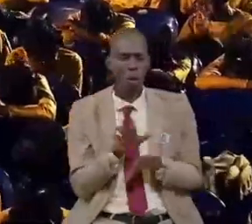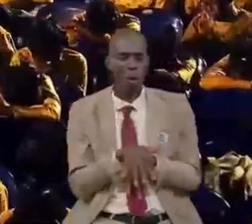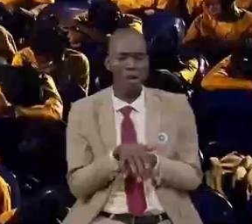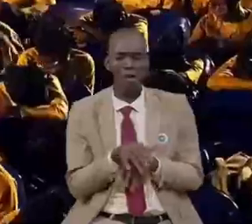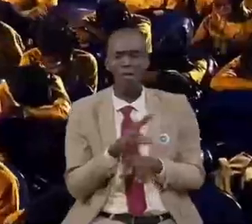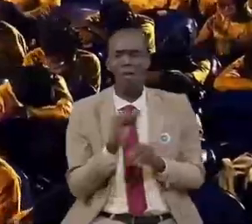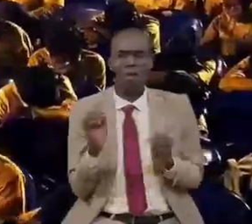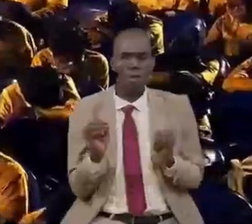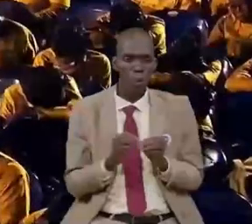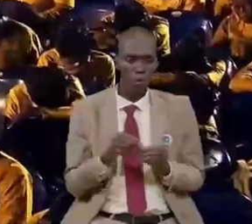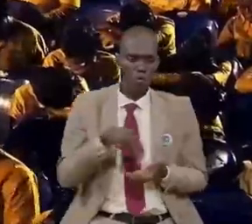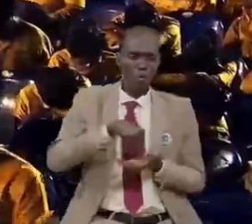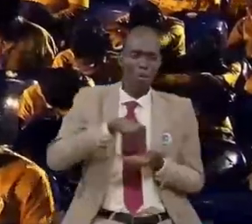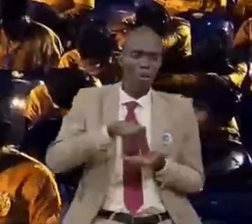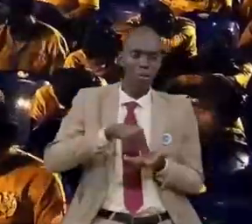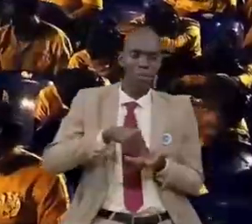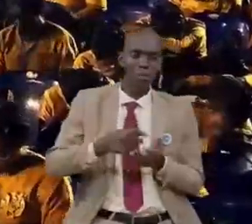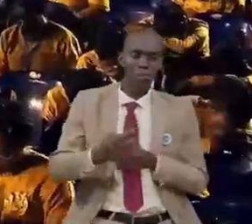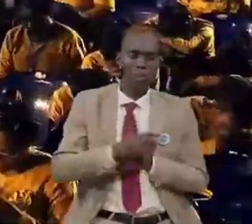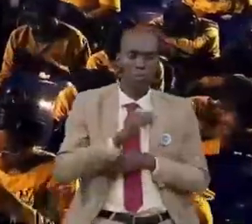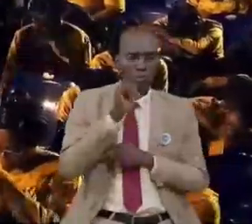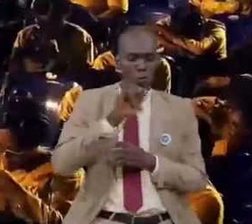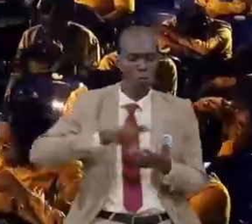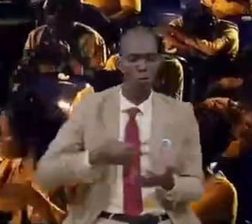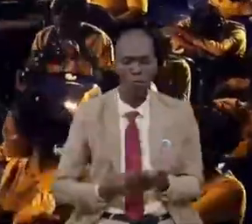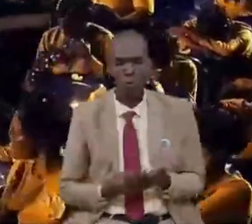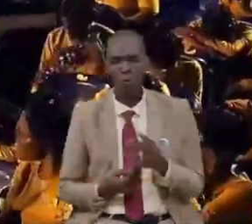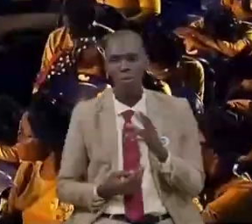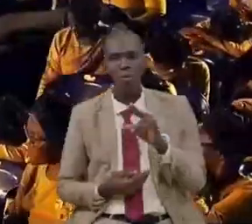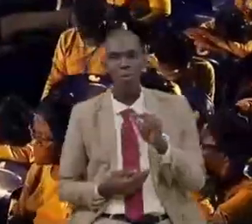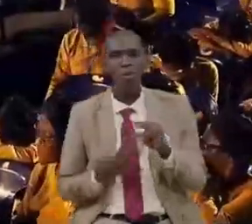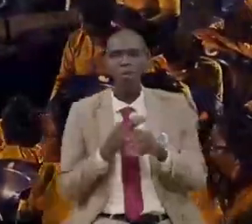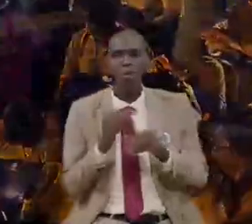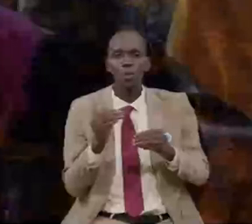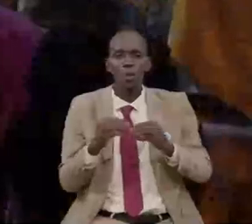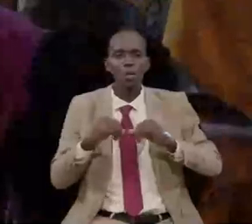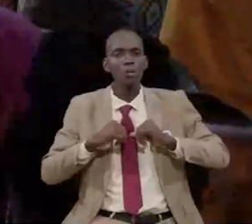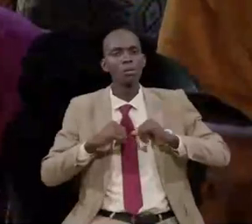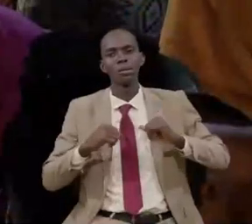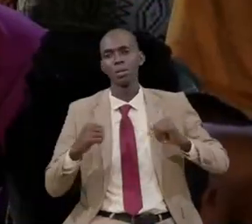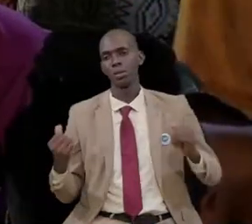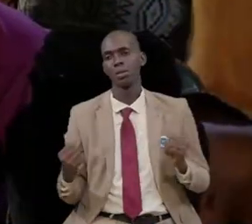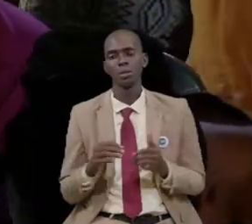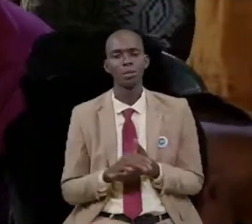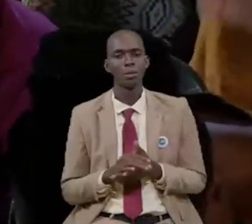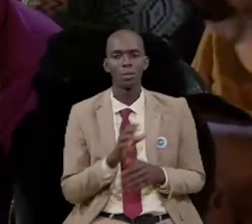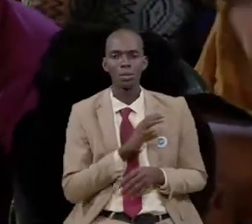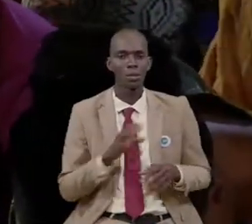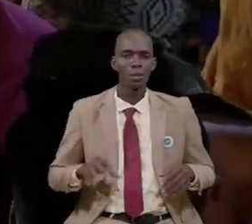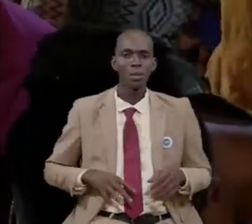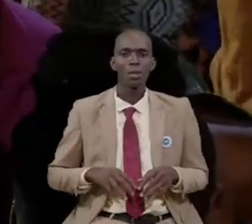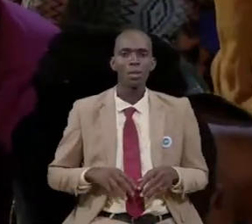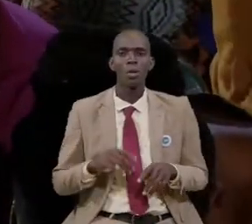précise expérience. Il n'y a plus le fait de renier Christ, il n'y a plus la